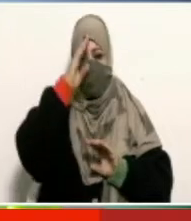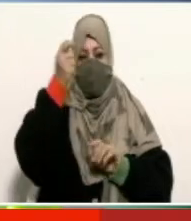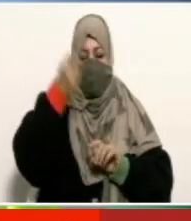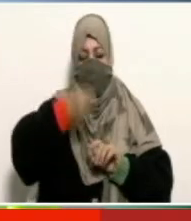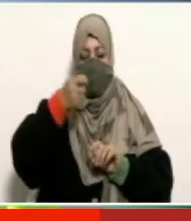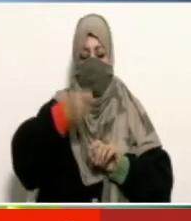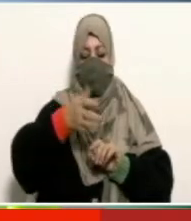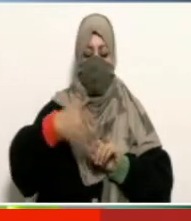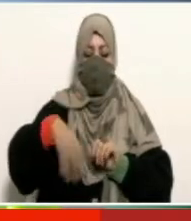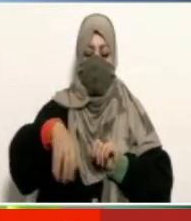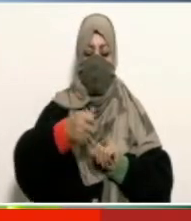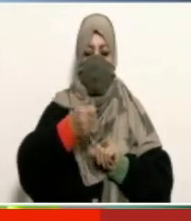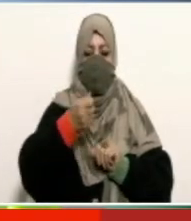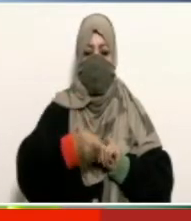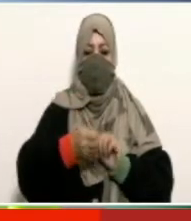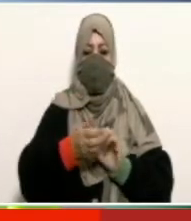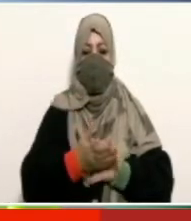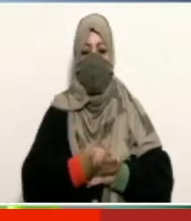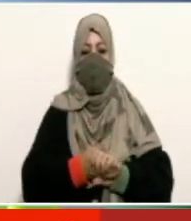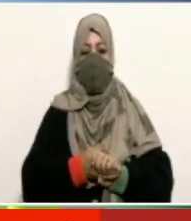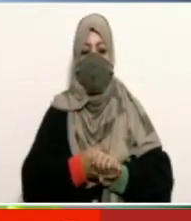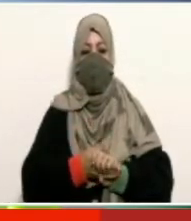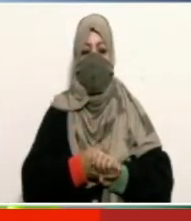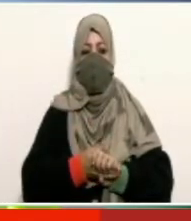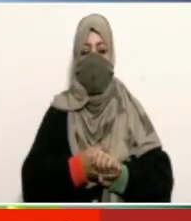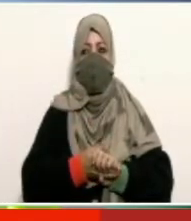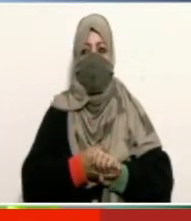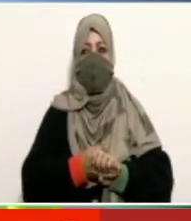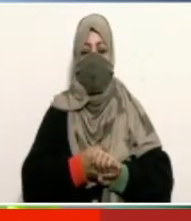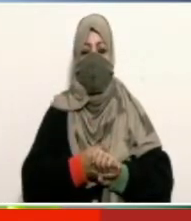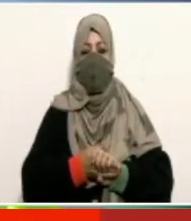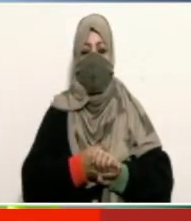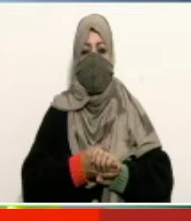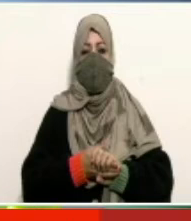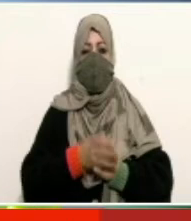فيك بقي على موضوع